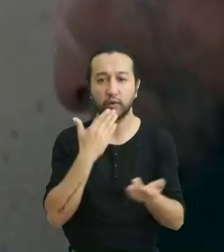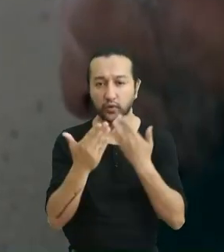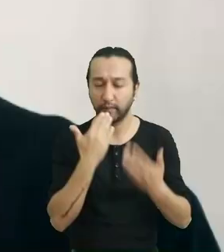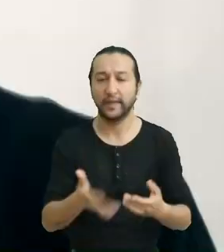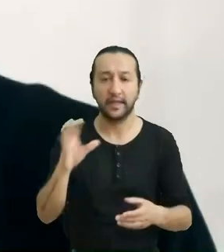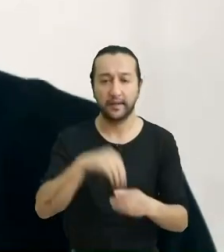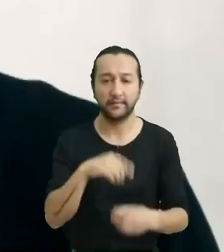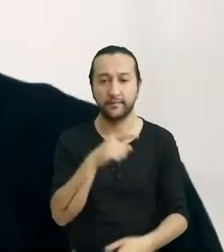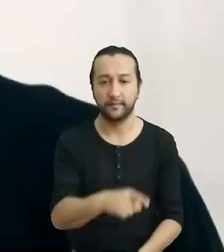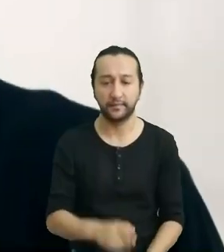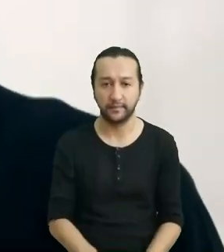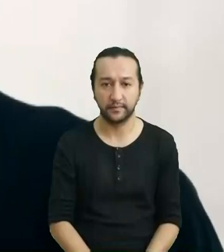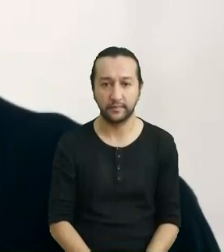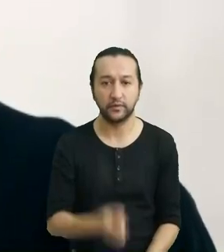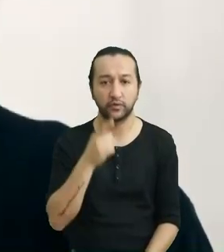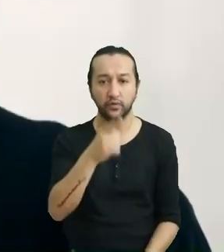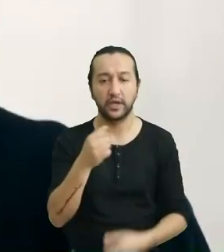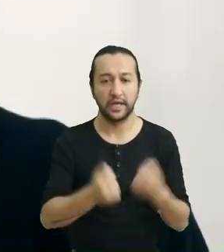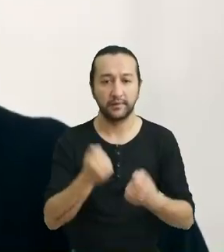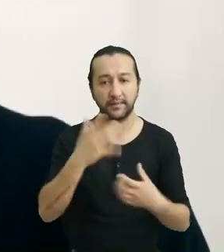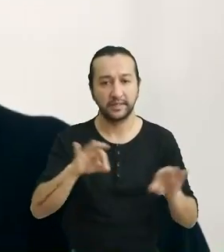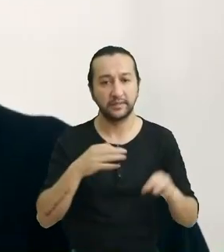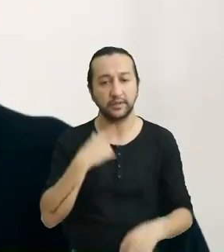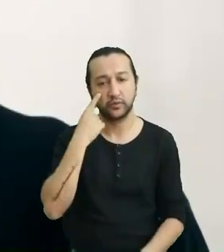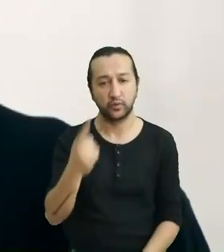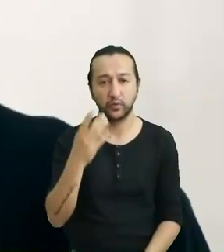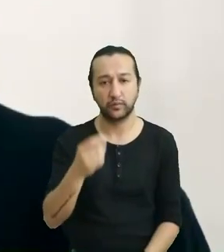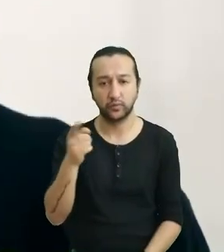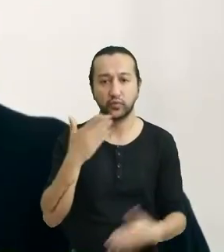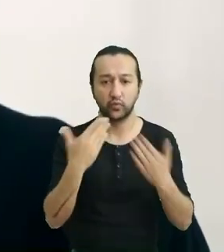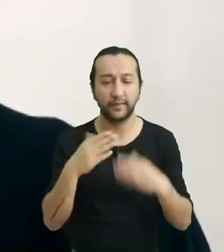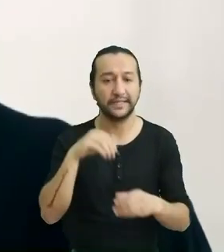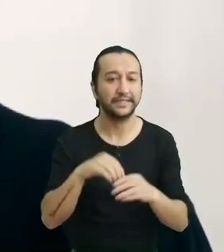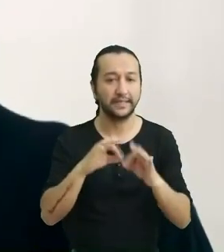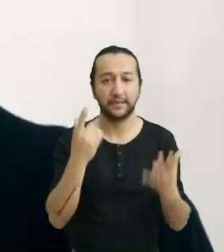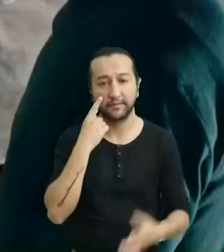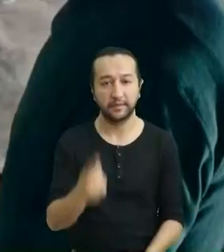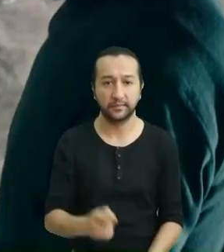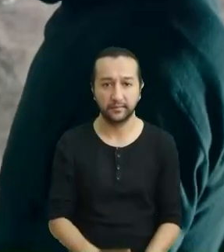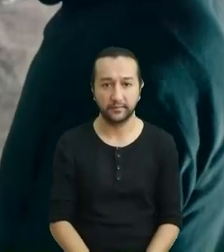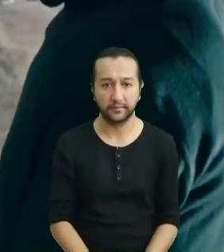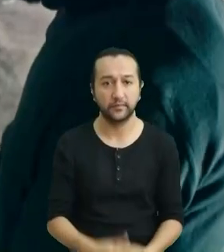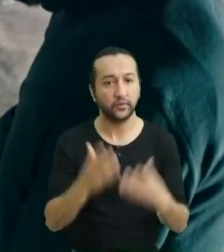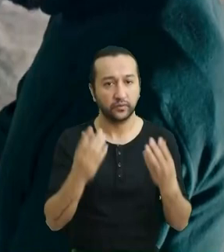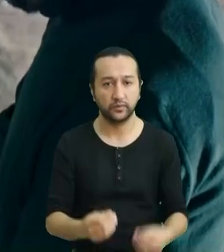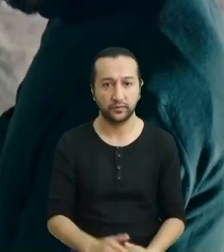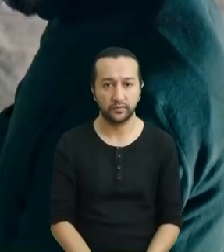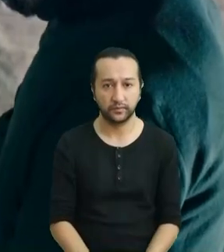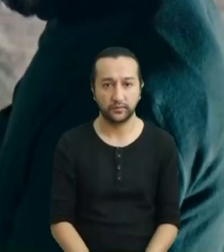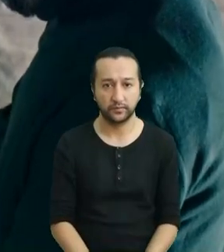muhabbet. Şu arabayı bir hazırla da bir de biz görelim şu sohbet muhabbeti. He.